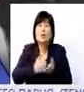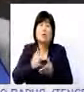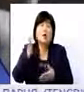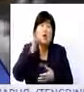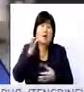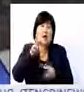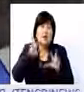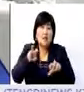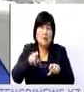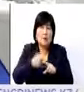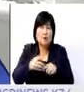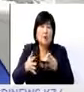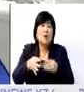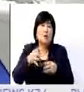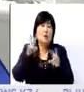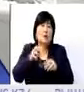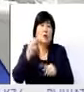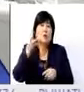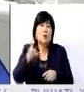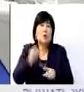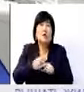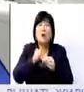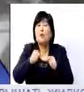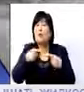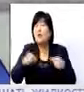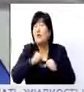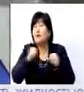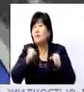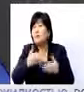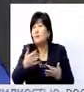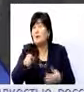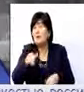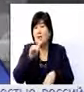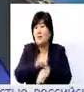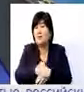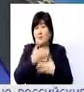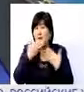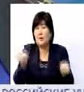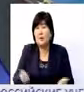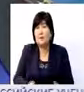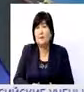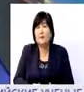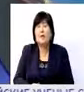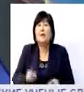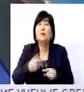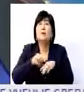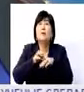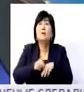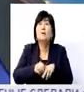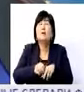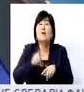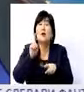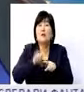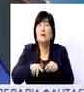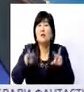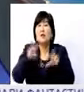собак. Поиски длились около 3 часов. Никакой бомбы и других подозрительных предметов обнаружено не было. При проведении оперативно-розыскных